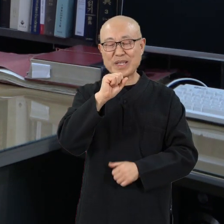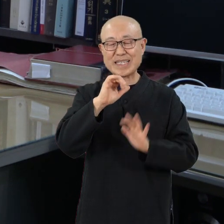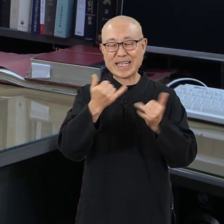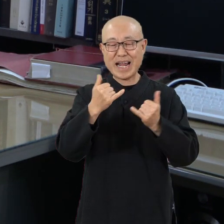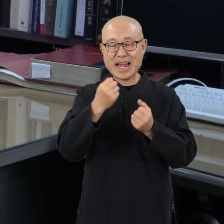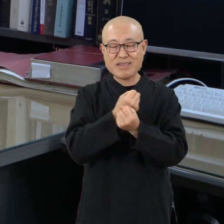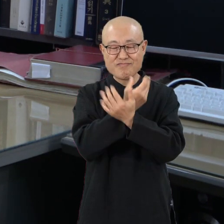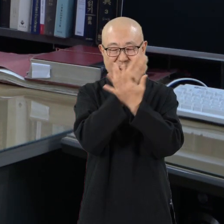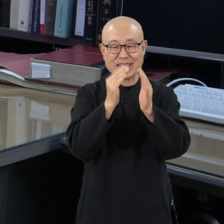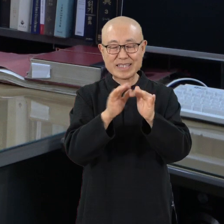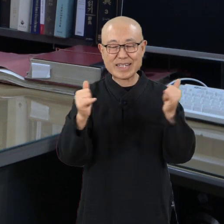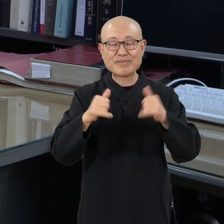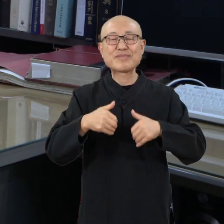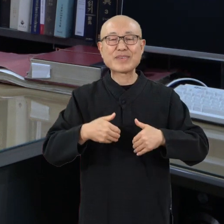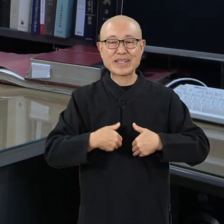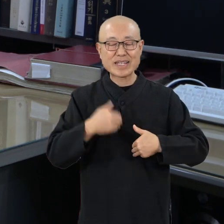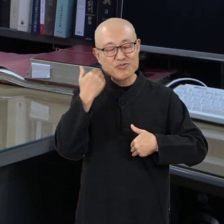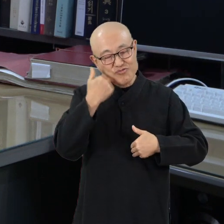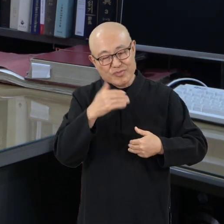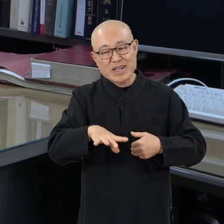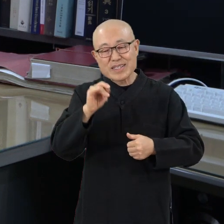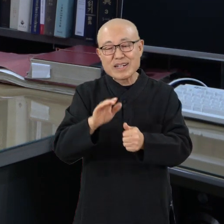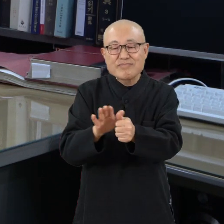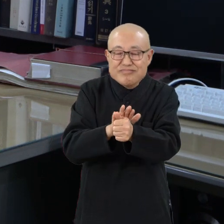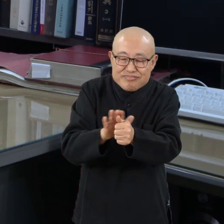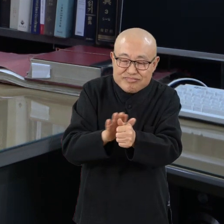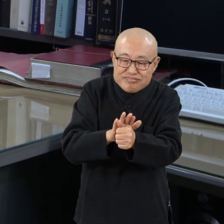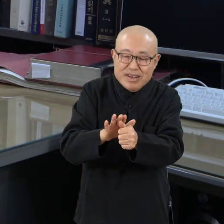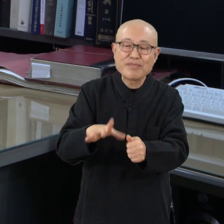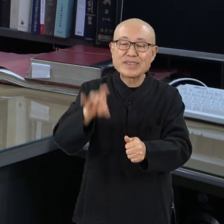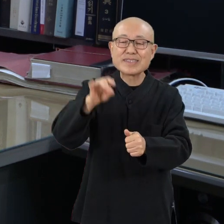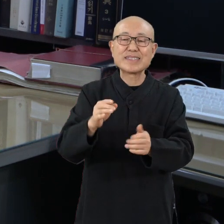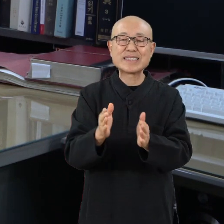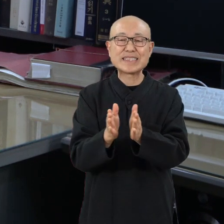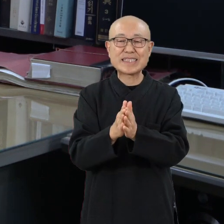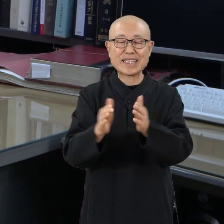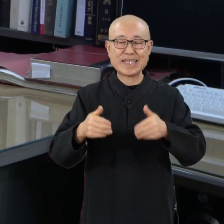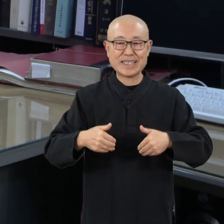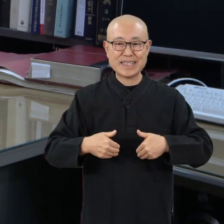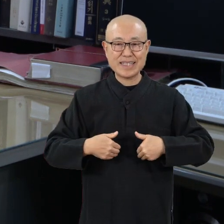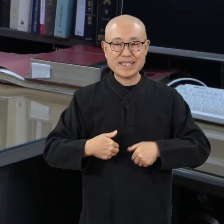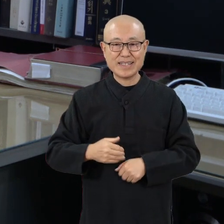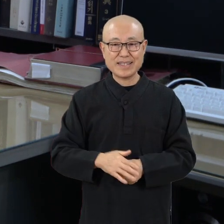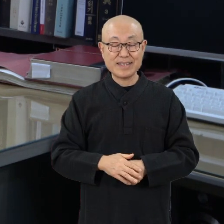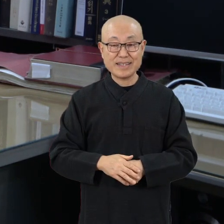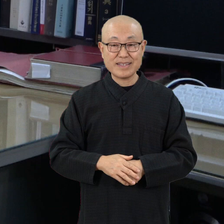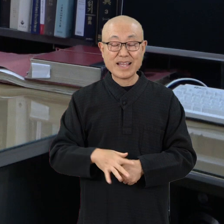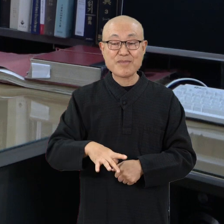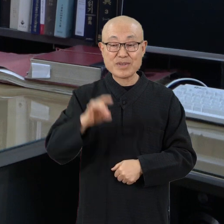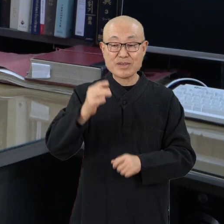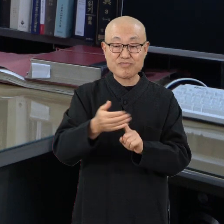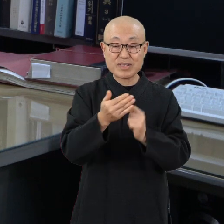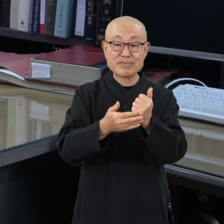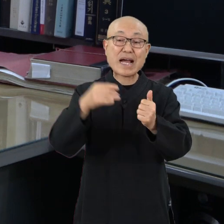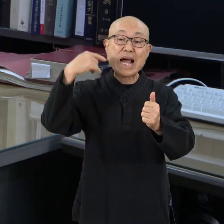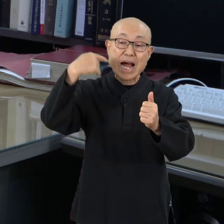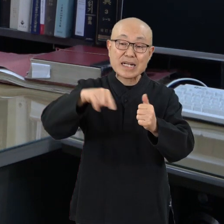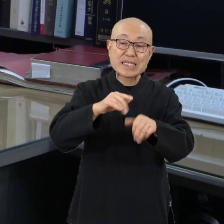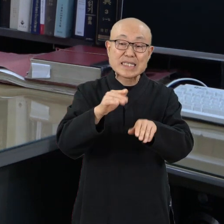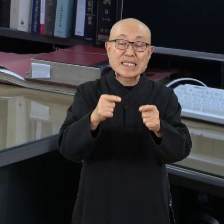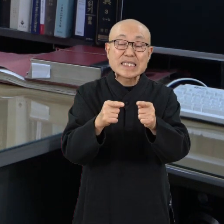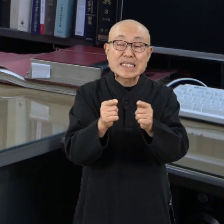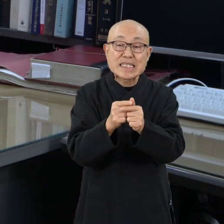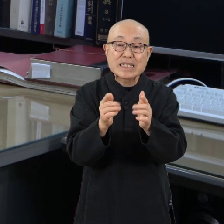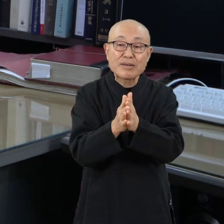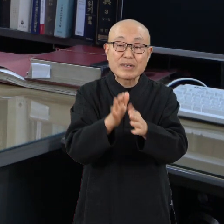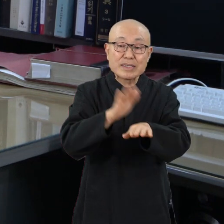되자. 내가 먼저 남에게 친절한 사람이 되자. 내가 먼저 부처님의 가르침을 잘 실천하는